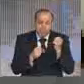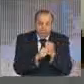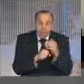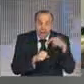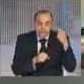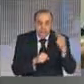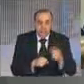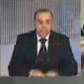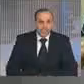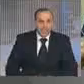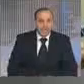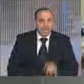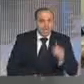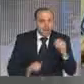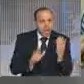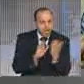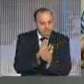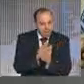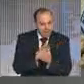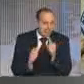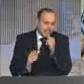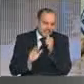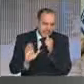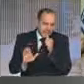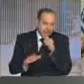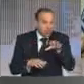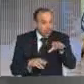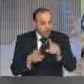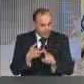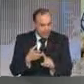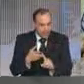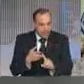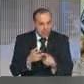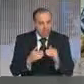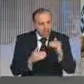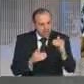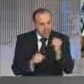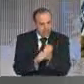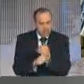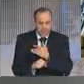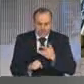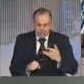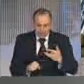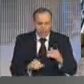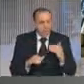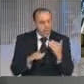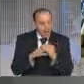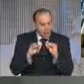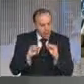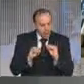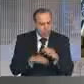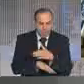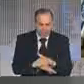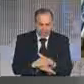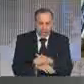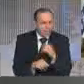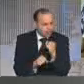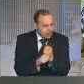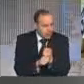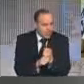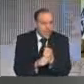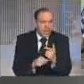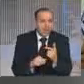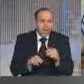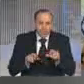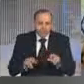خاصه ملفات حارقه مازالت على مستوى الجهه عننا التنميه عن الوضع الصحي الوضع التربوي عننا البطاله عننا التشغيل عننا